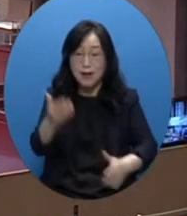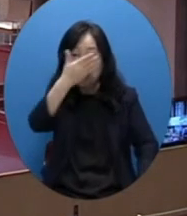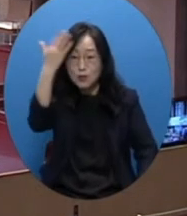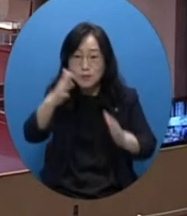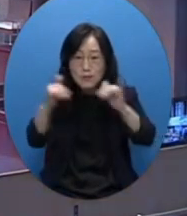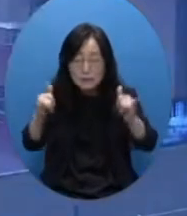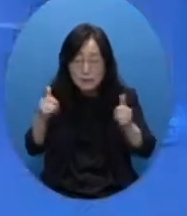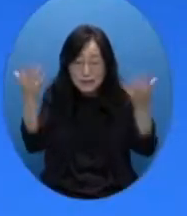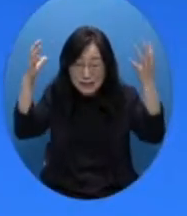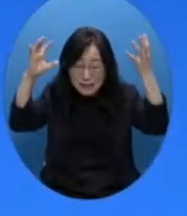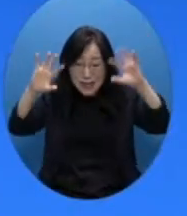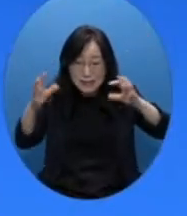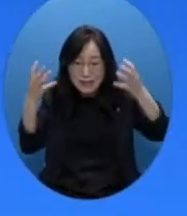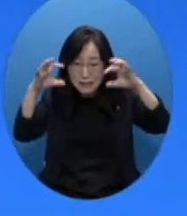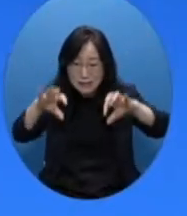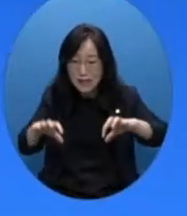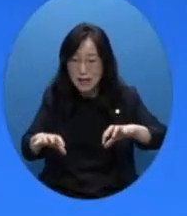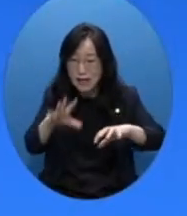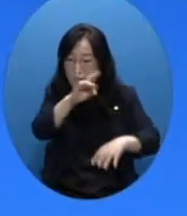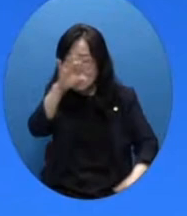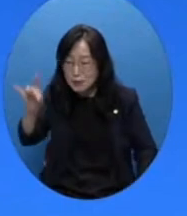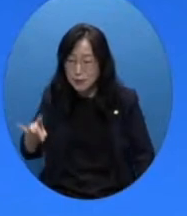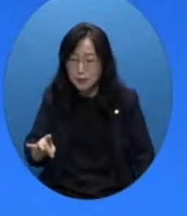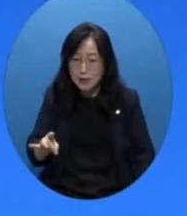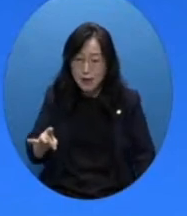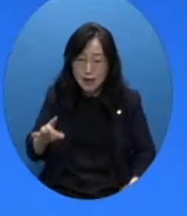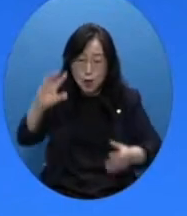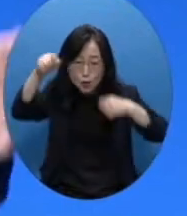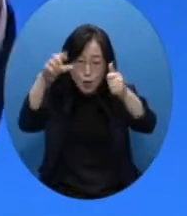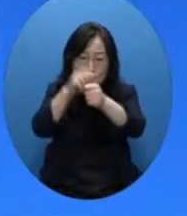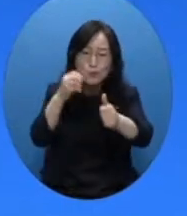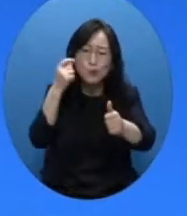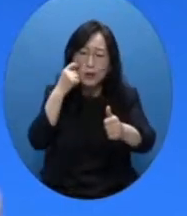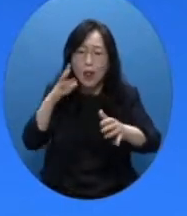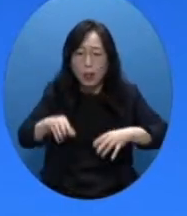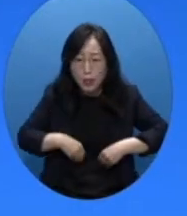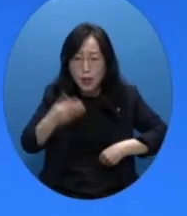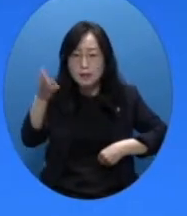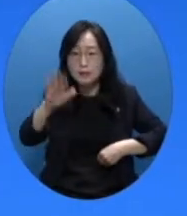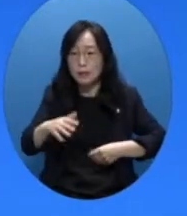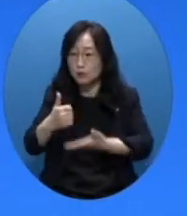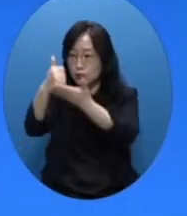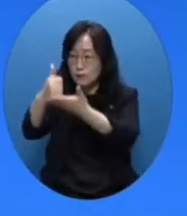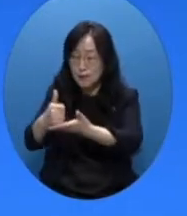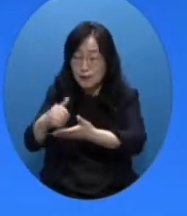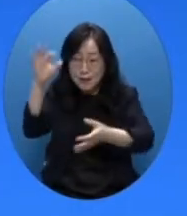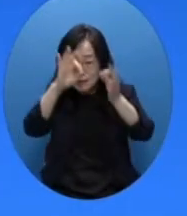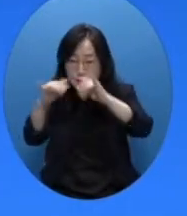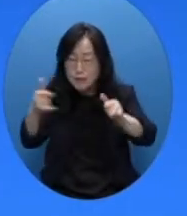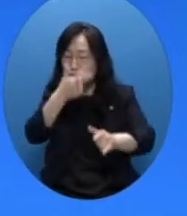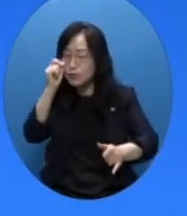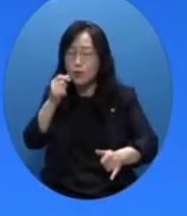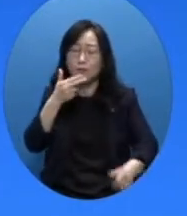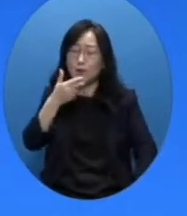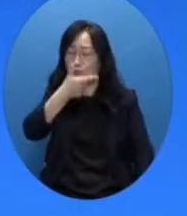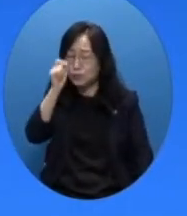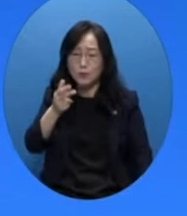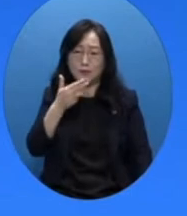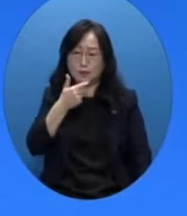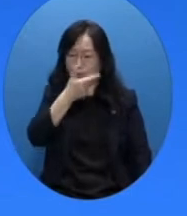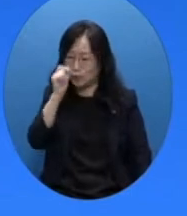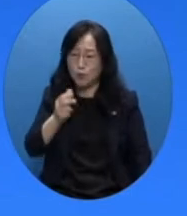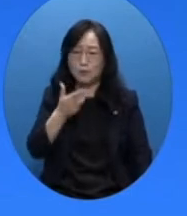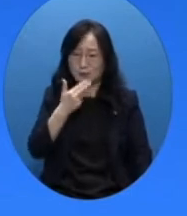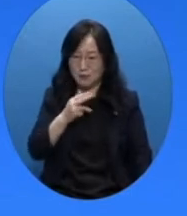때때로 사냥거리를 찾지 못해서 굶주릴 수 있지만은 주님을 찾는 자는 부족함이 없도다, 부족함이 없도다, 부족함이